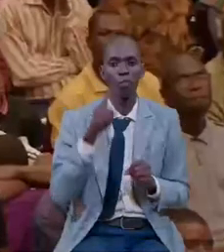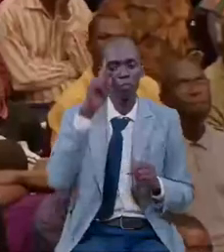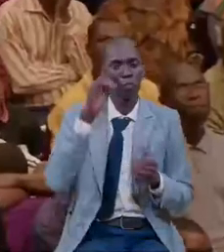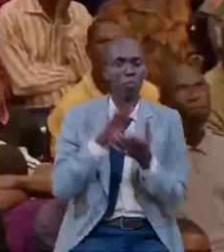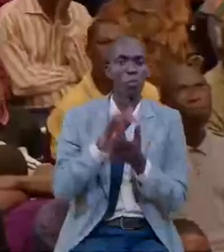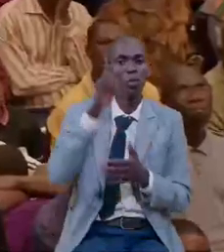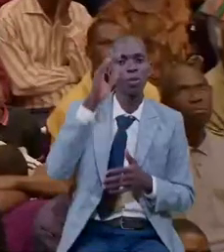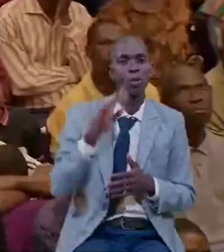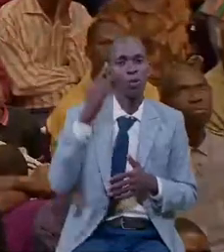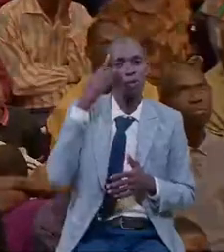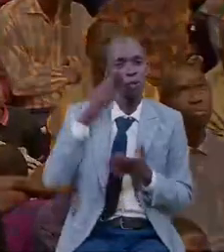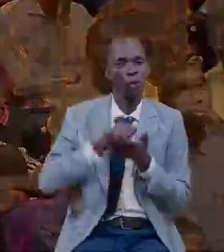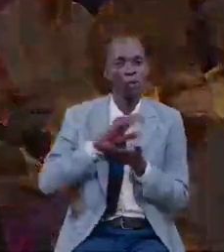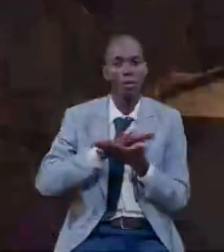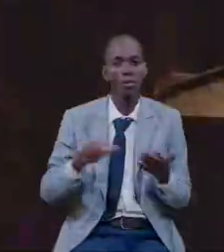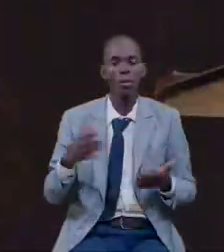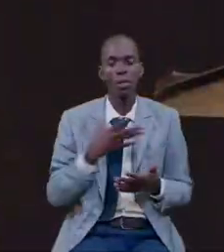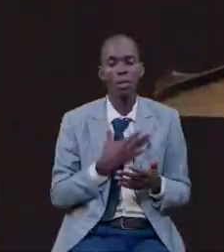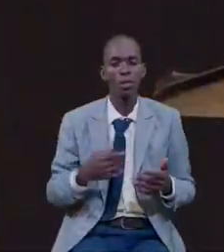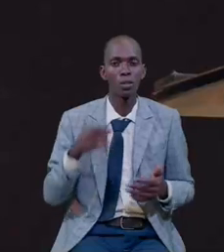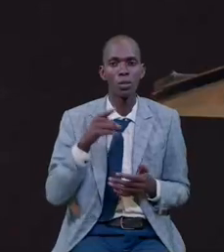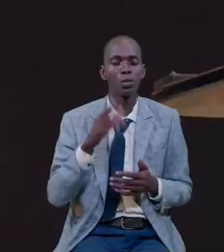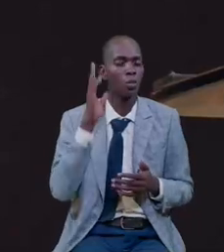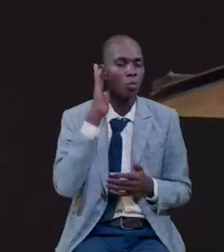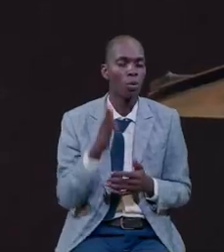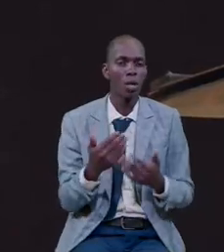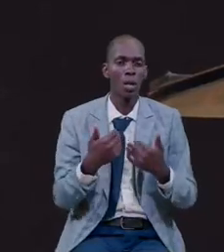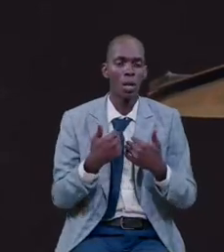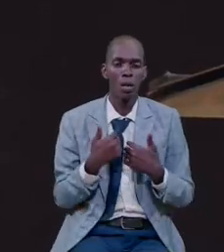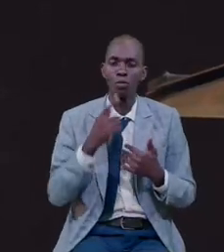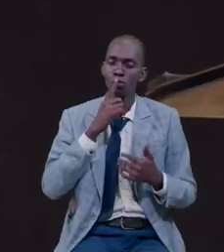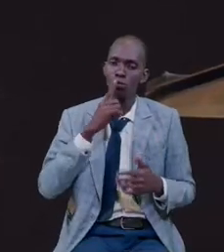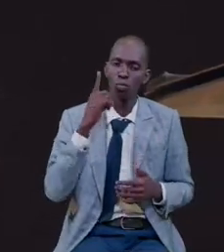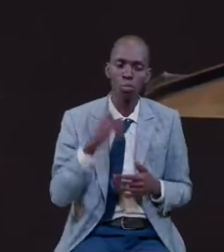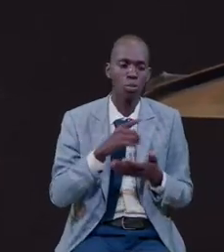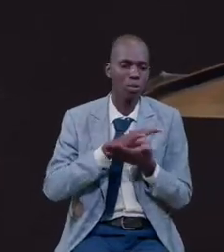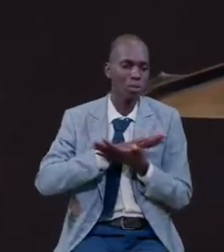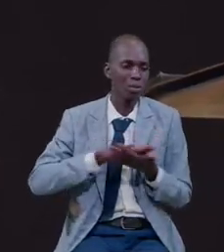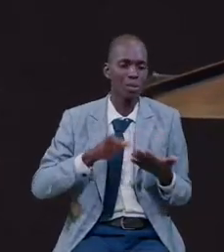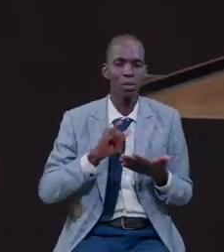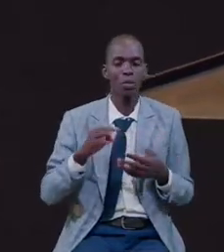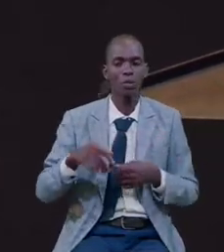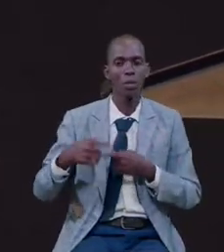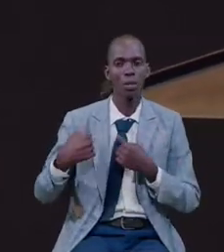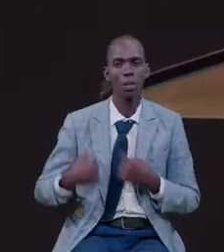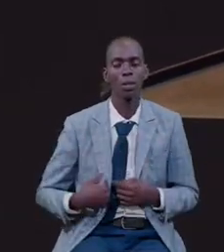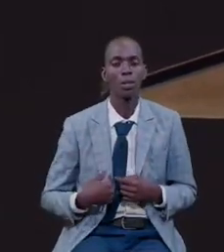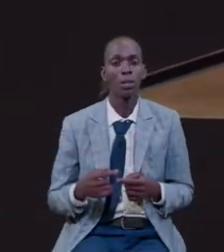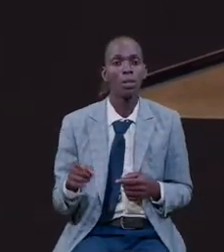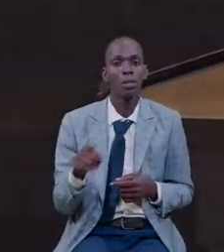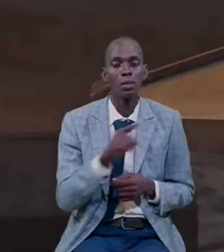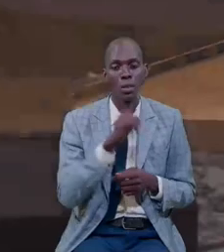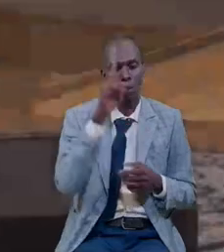Dieu pour la sanctification. Ils avaient la sanctification réelle qui purifie leur cœur et leur vie. Ils